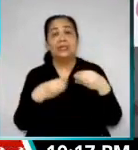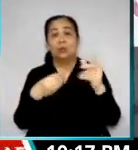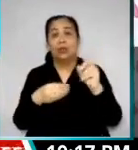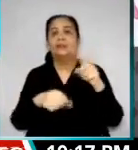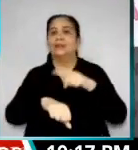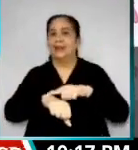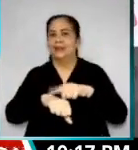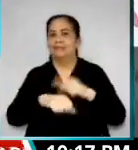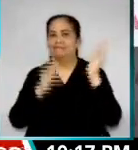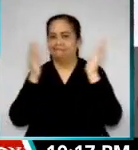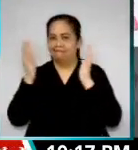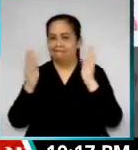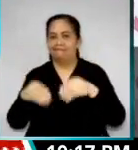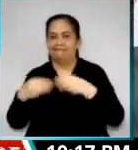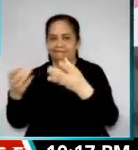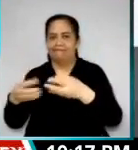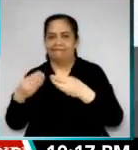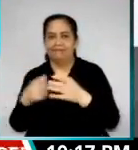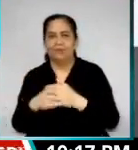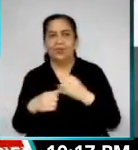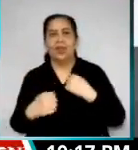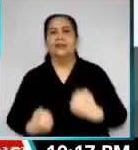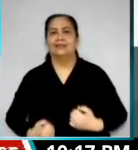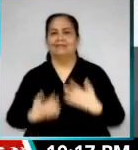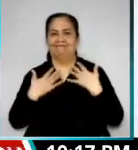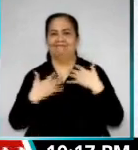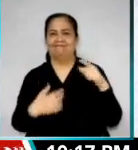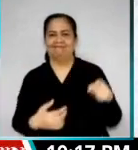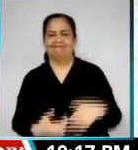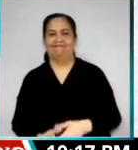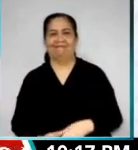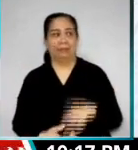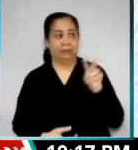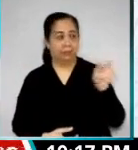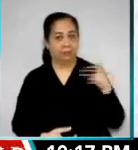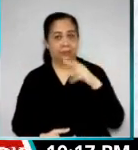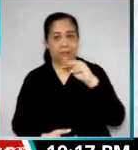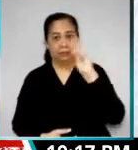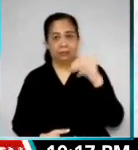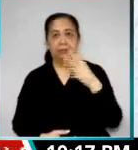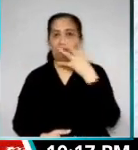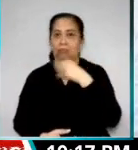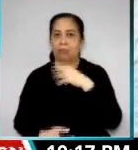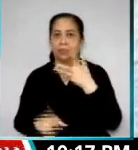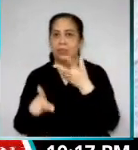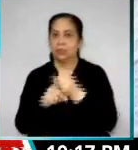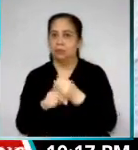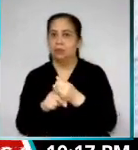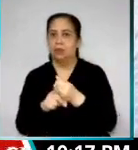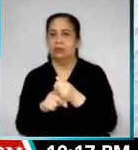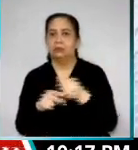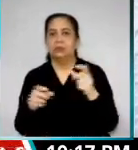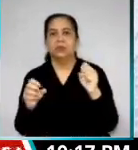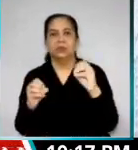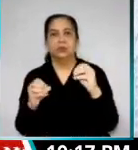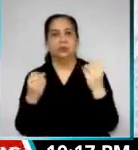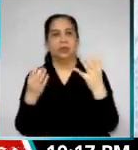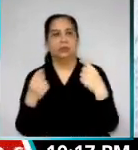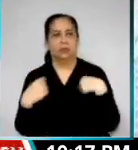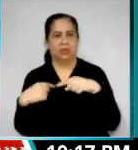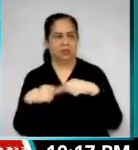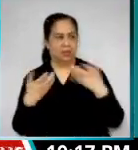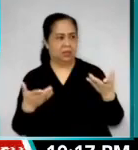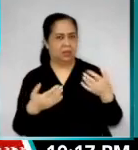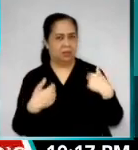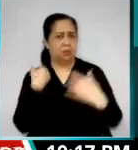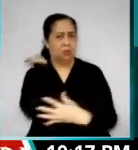parang na-inspire ako sa kanya. Nakita namin sa Manila na maganda yung impact niya. So marami din naman kami rito mga mahihirap na